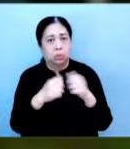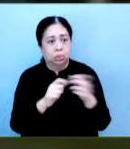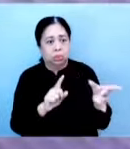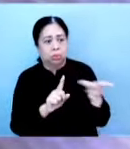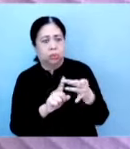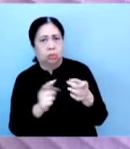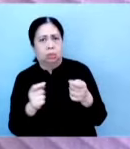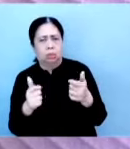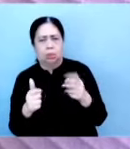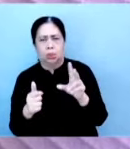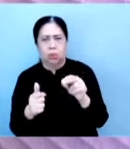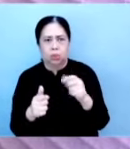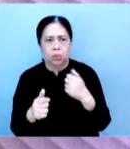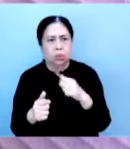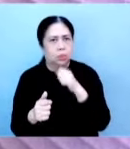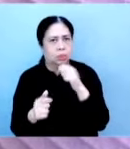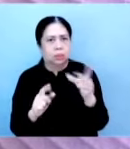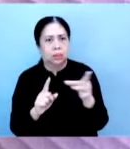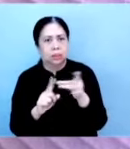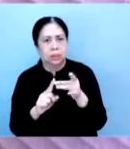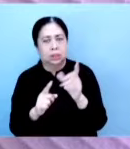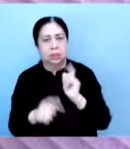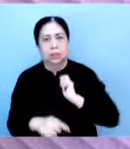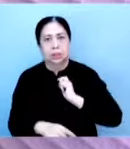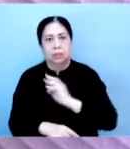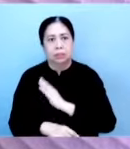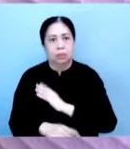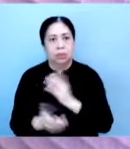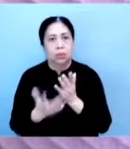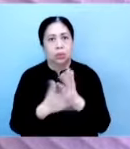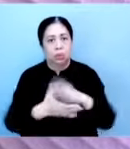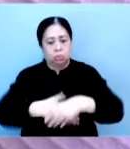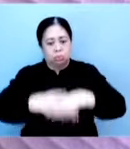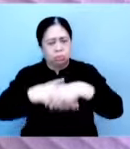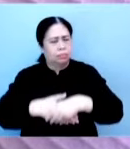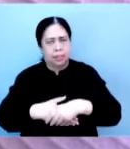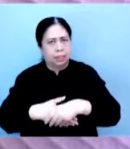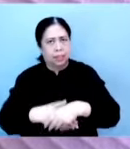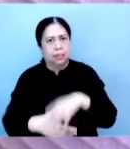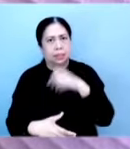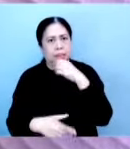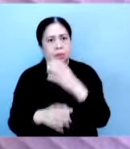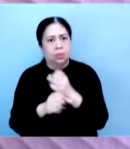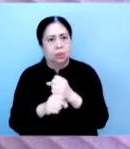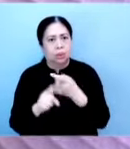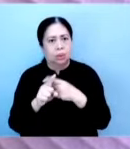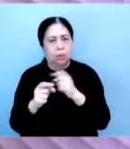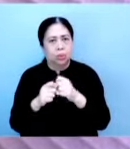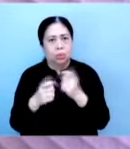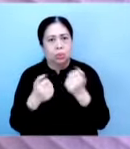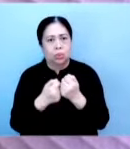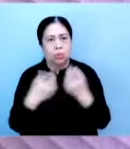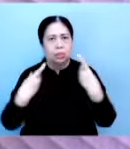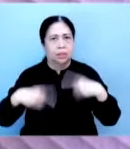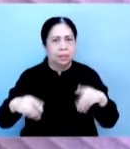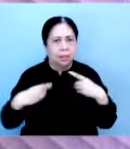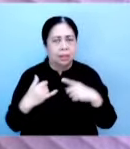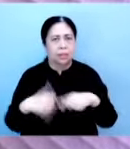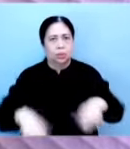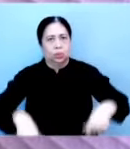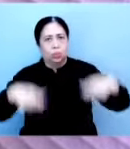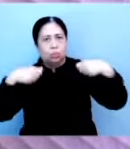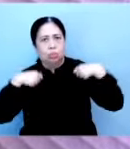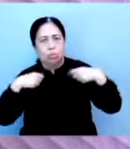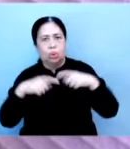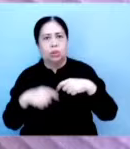kaagad ito Hindi po nakukuha ang Tuberculosis sa pakikipagkamay hindi rin ito nakukuha sa pakikipagsamahan ng